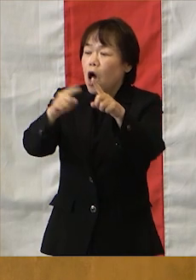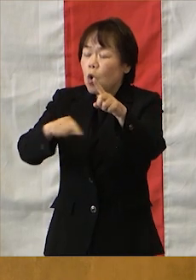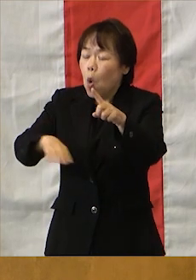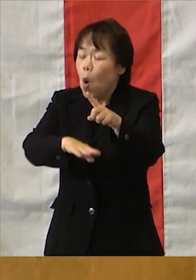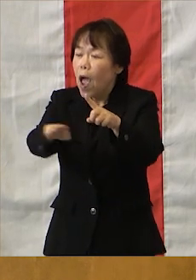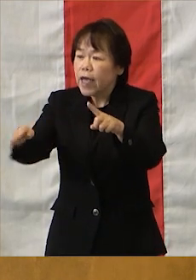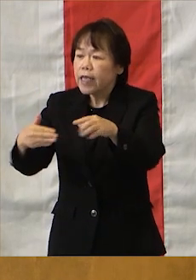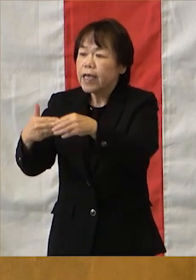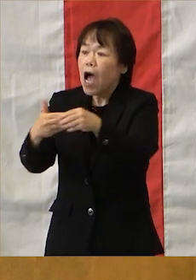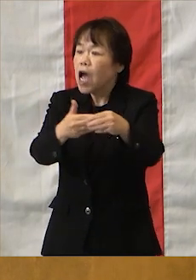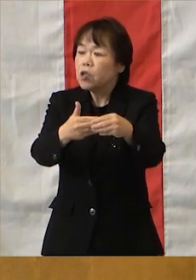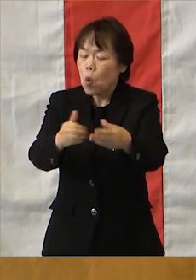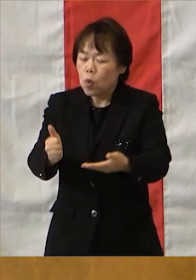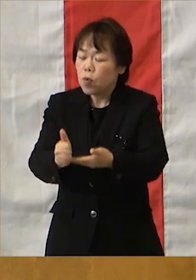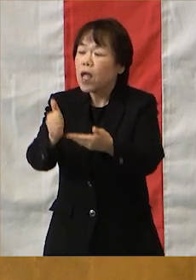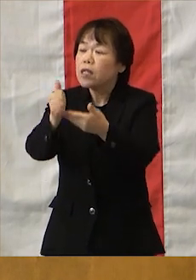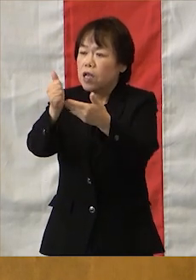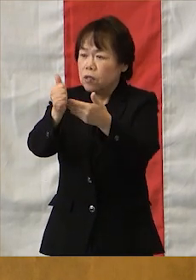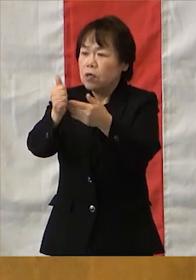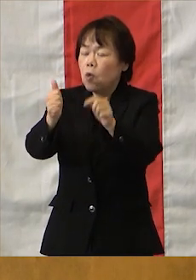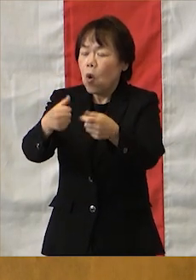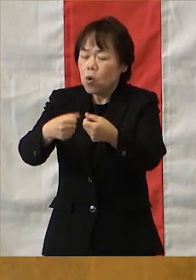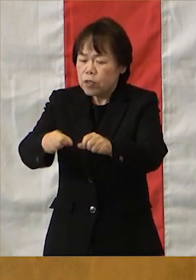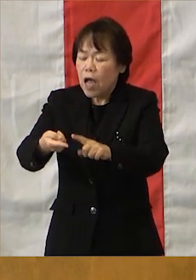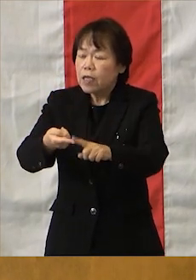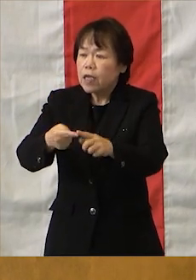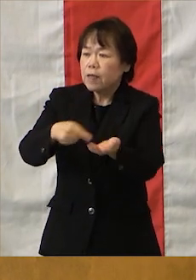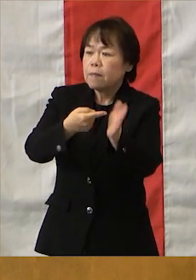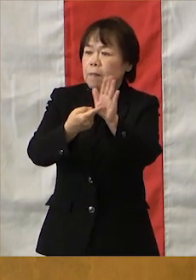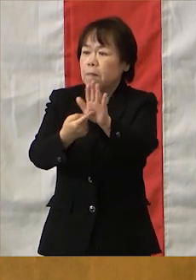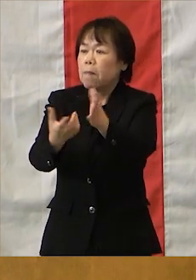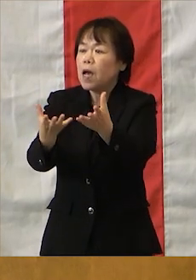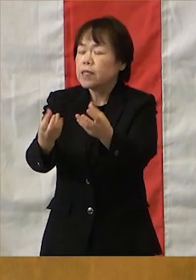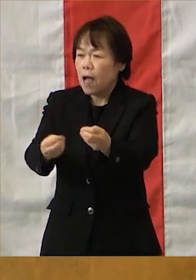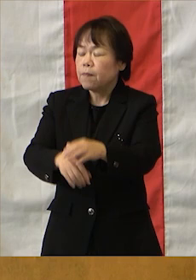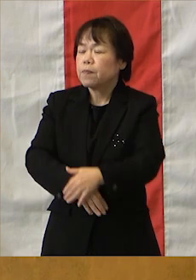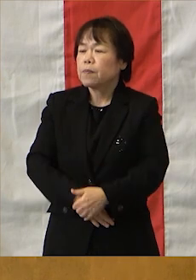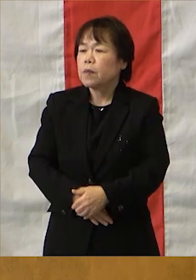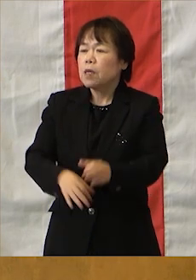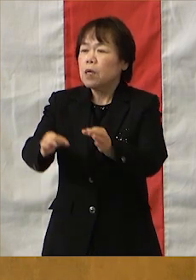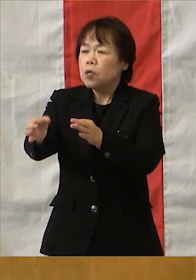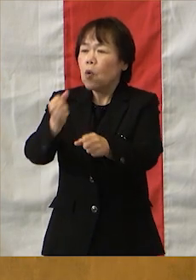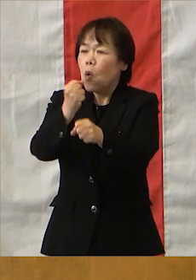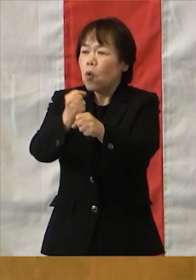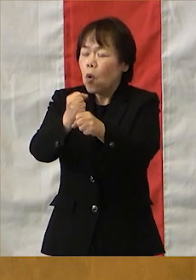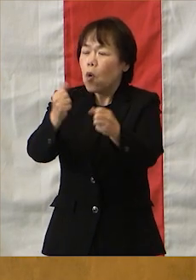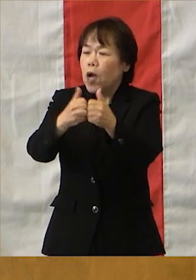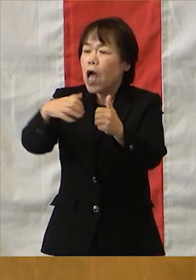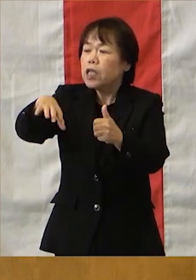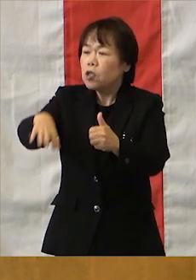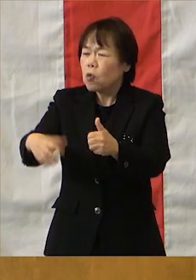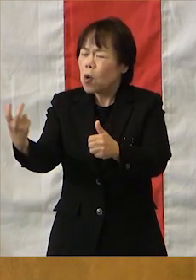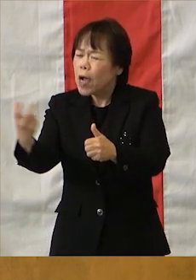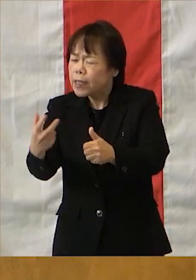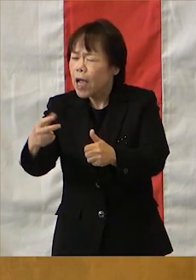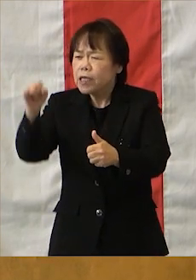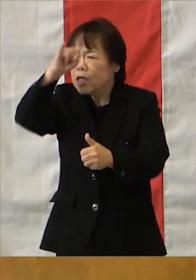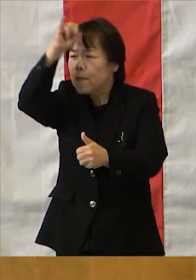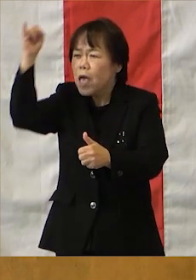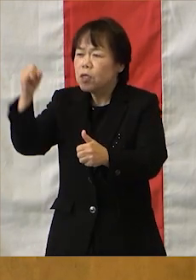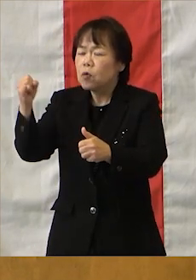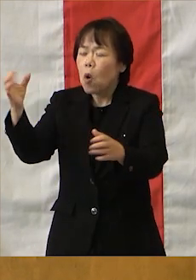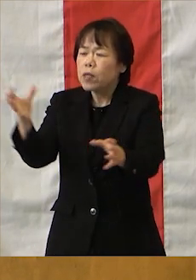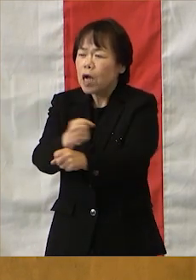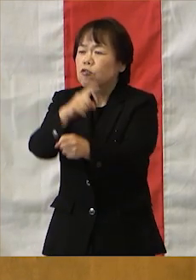を推進する計画を具現化したものですさらには商工会議所の硬いイメージを払拭する